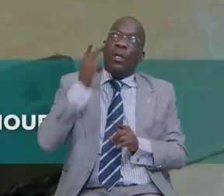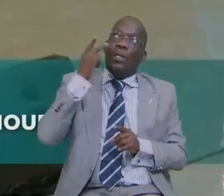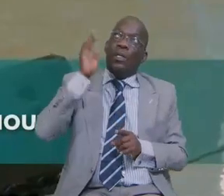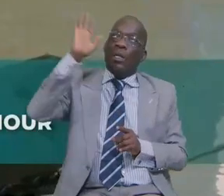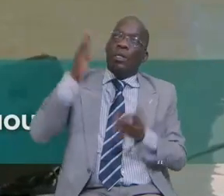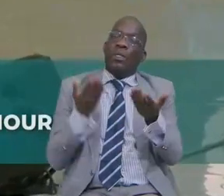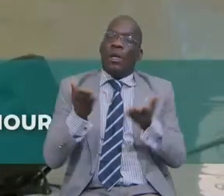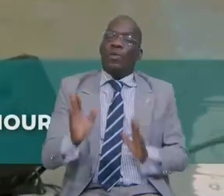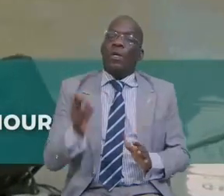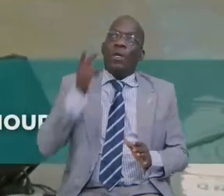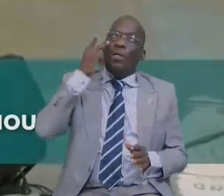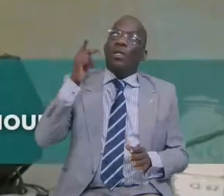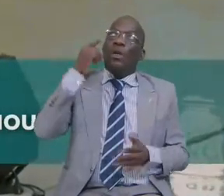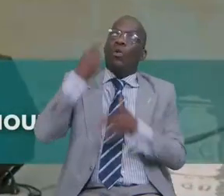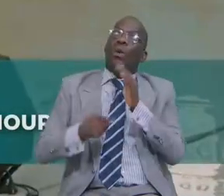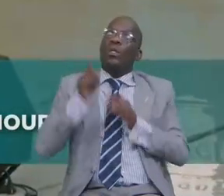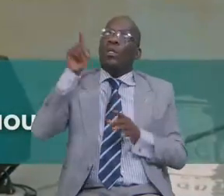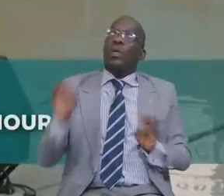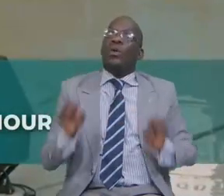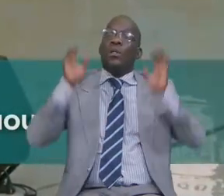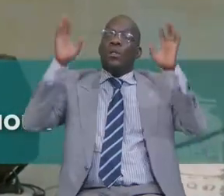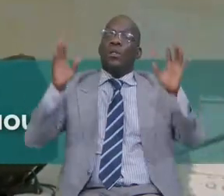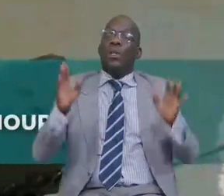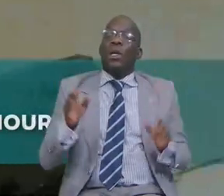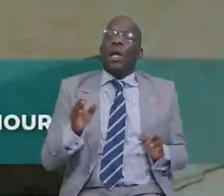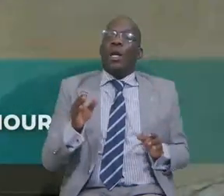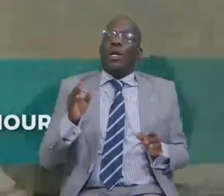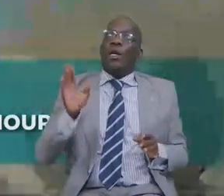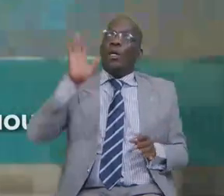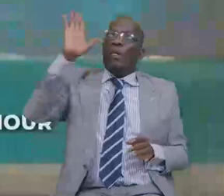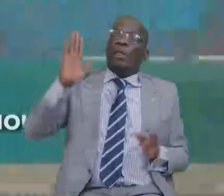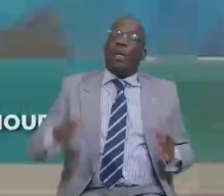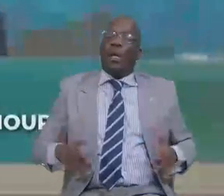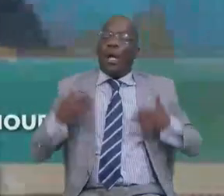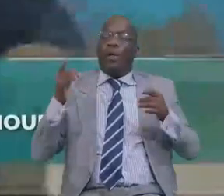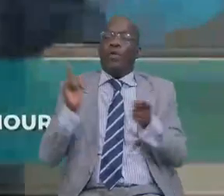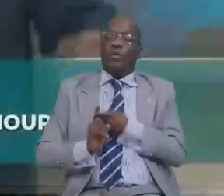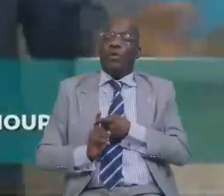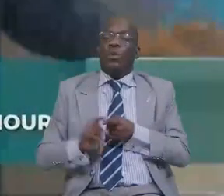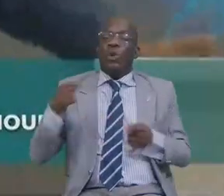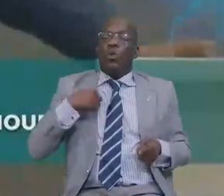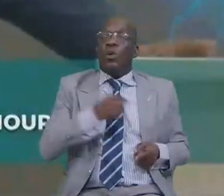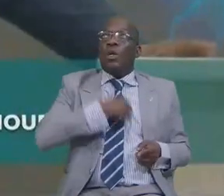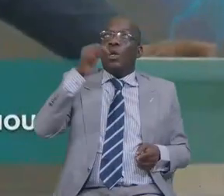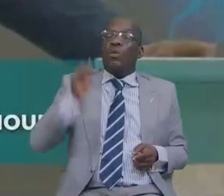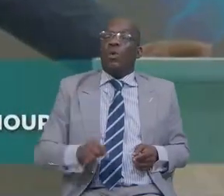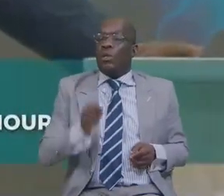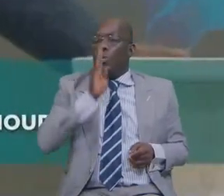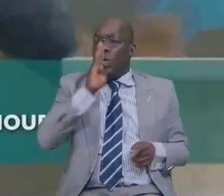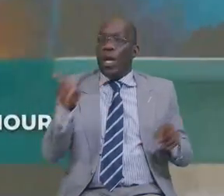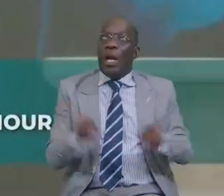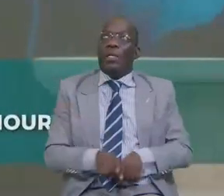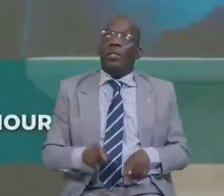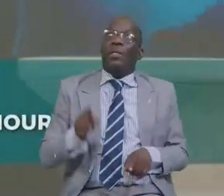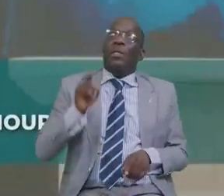son service. Nous devons regarder ce à quoi c'était consacré, c'était engagé, et nous devons être